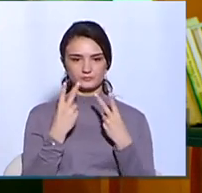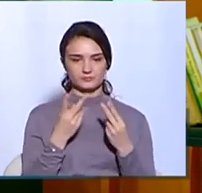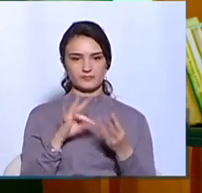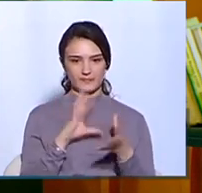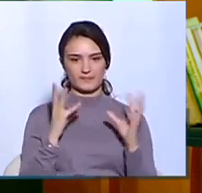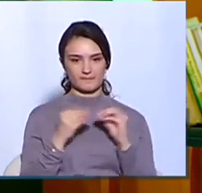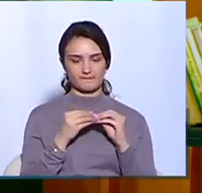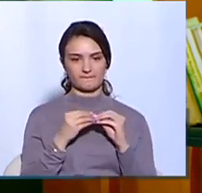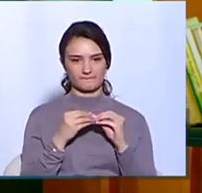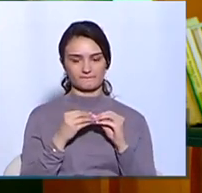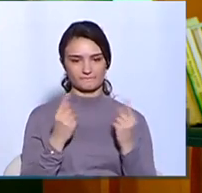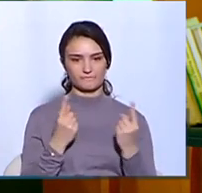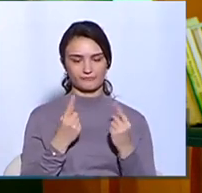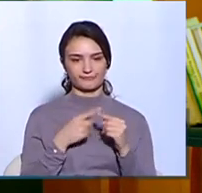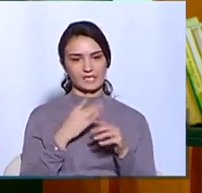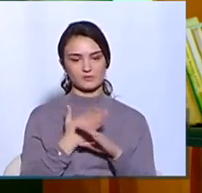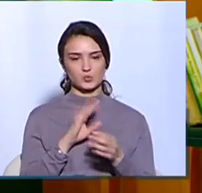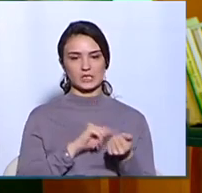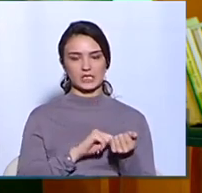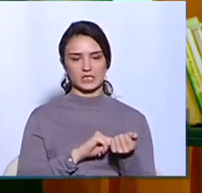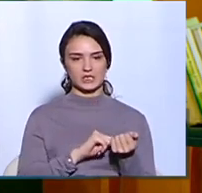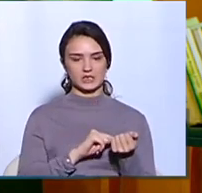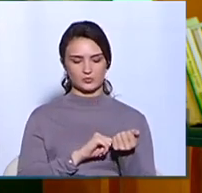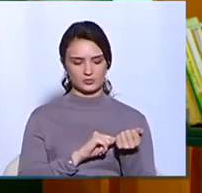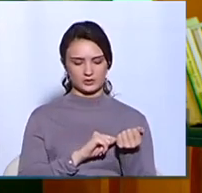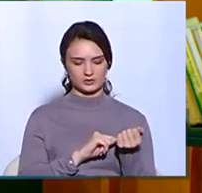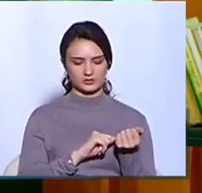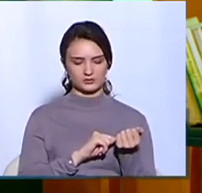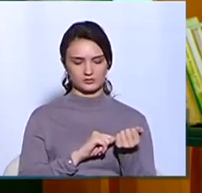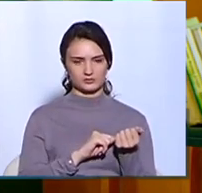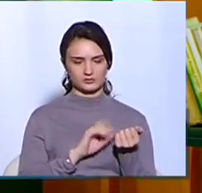სრულიად ბუნებრივად, აქვს თუ არა გენეტიკური წანამძღვრები და